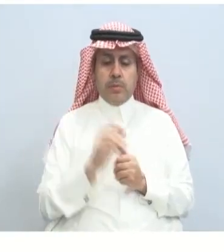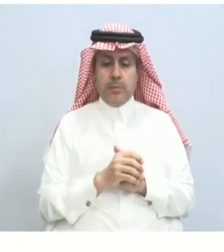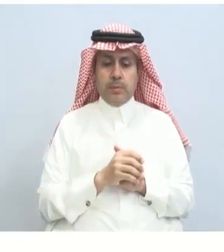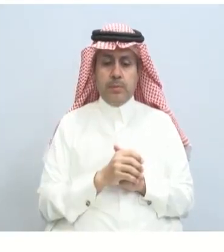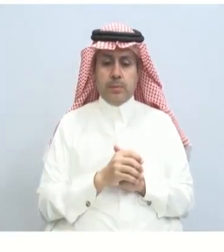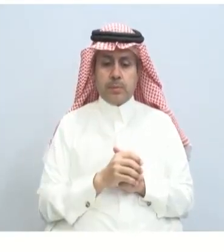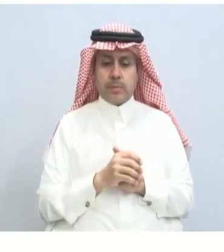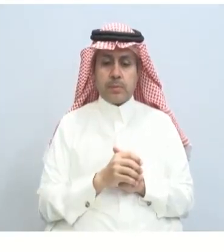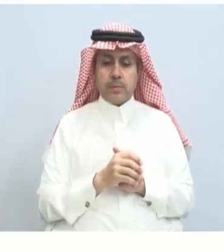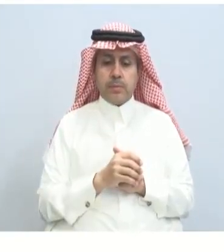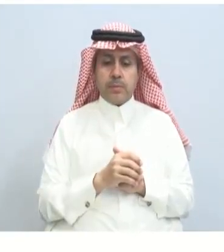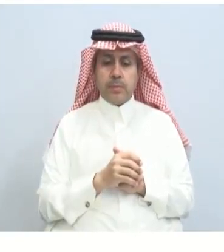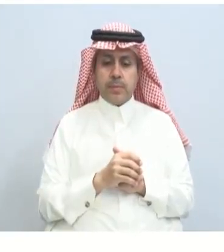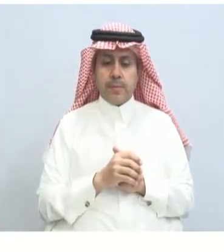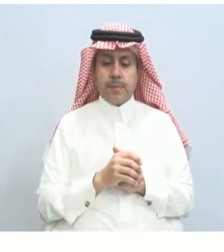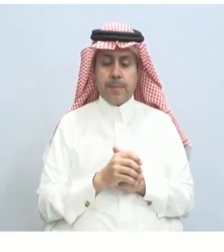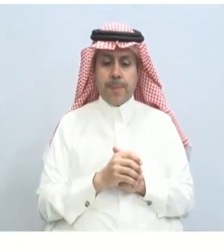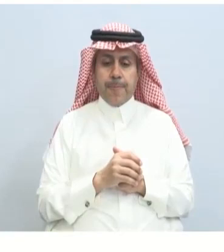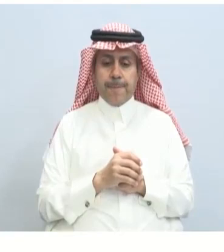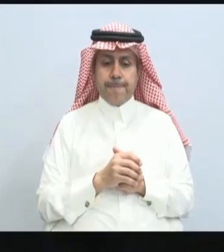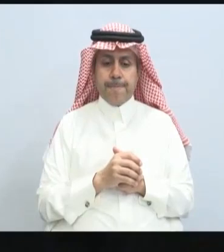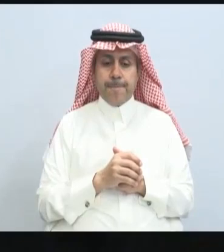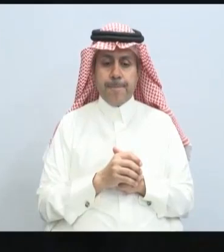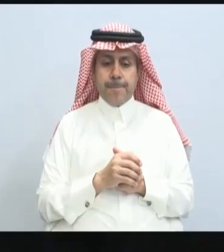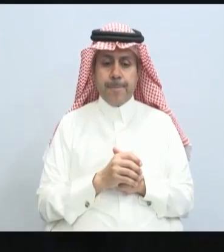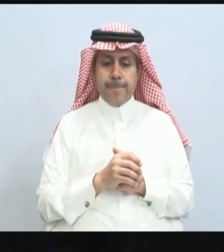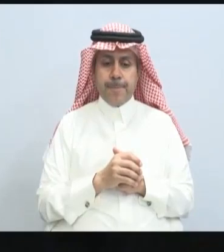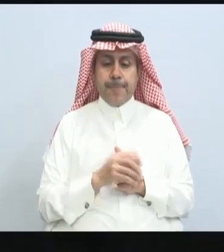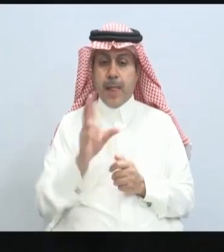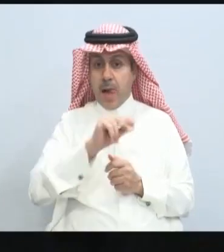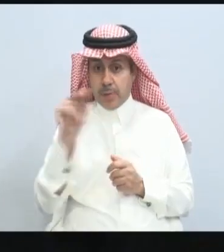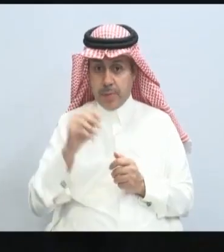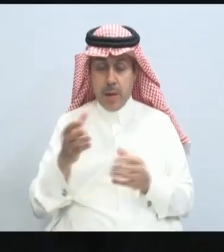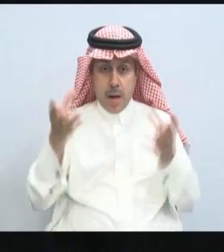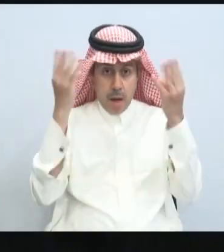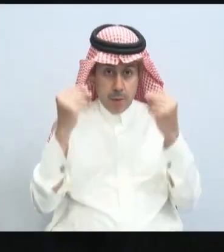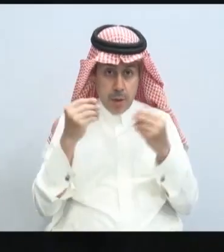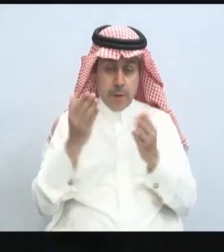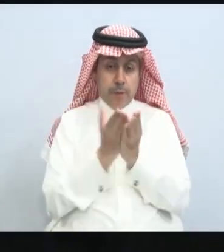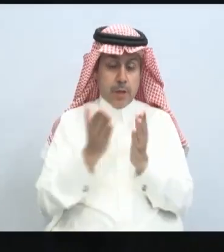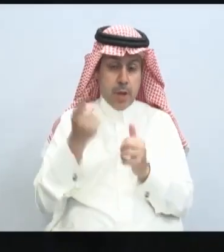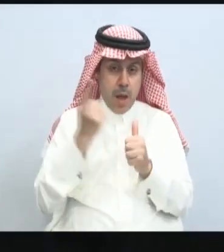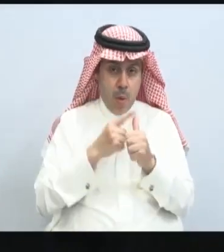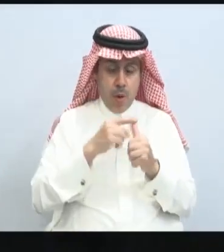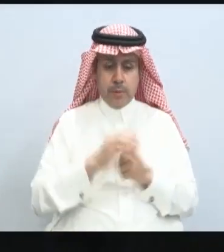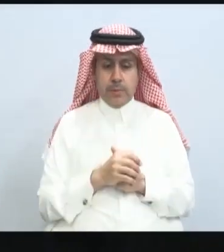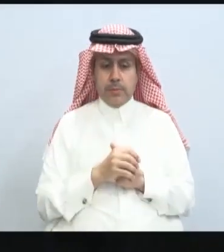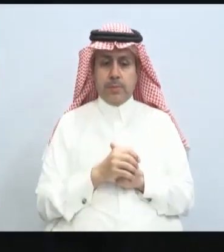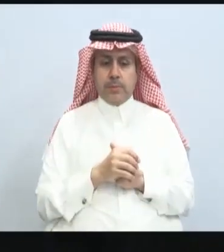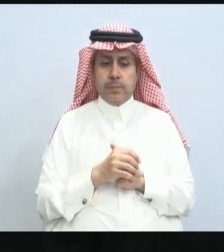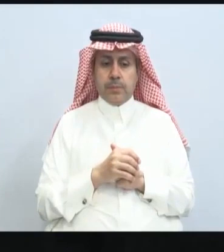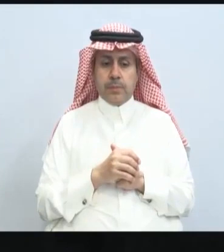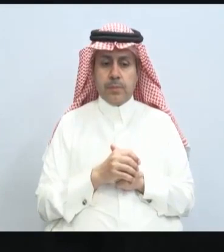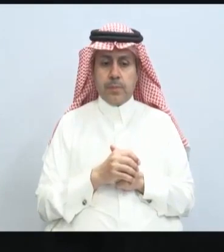ماذا يساوي من هذه المقادير هنا معرفتنا للمتطابقات اللي اخذناها في الدرس الاول بتساعدنا على يعني الوصول